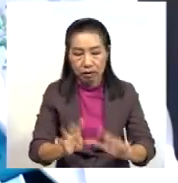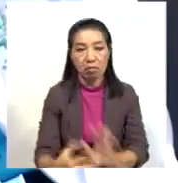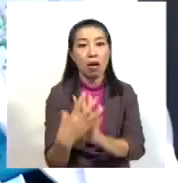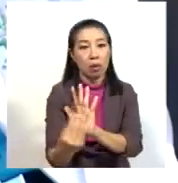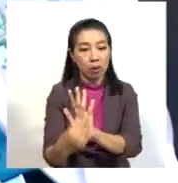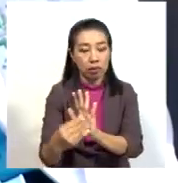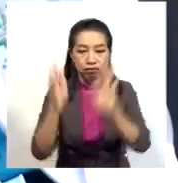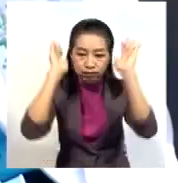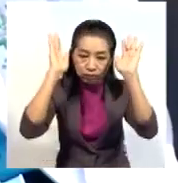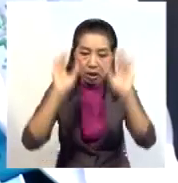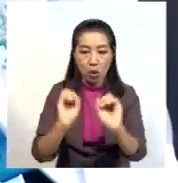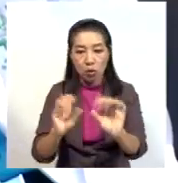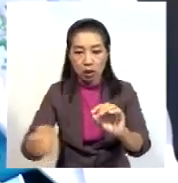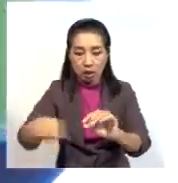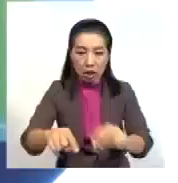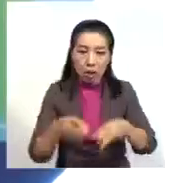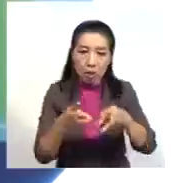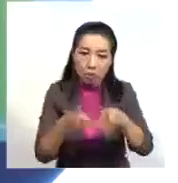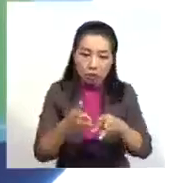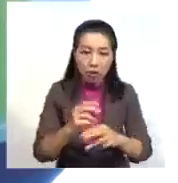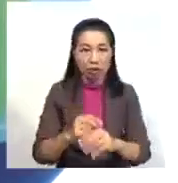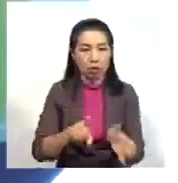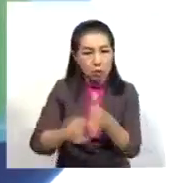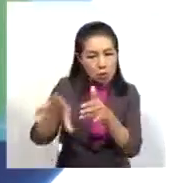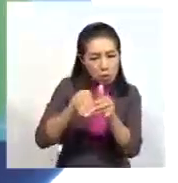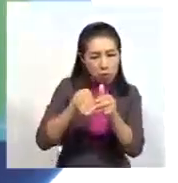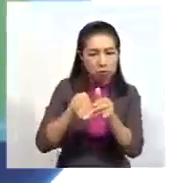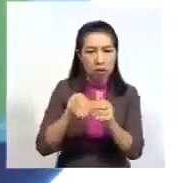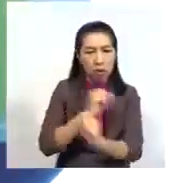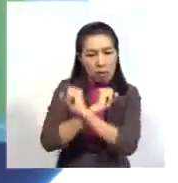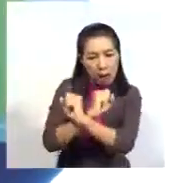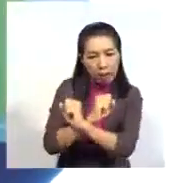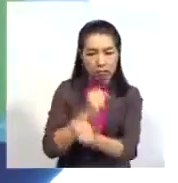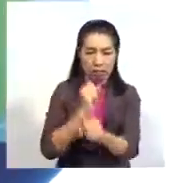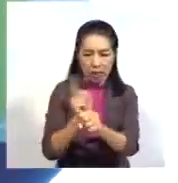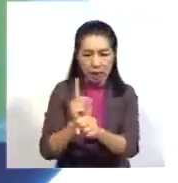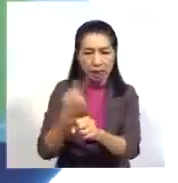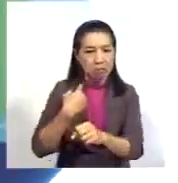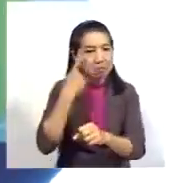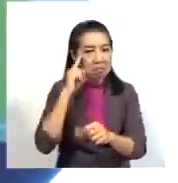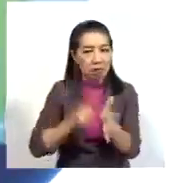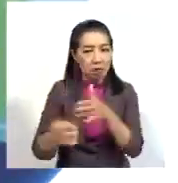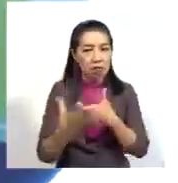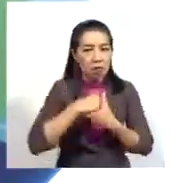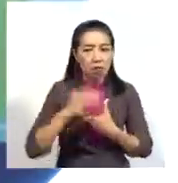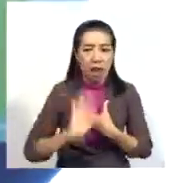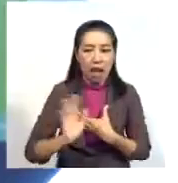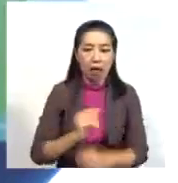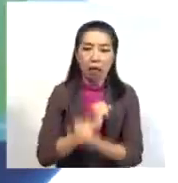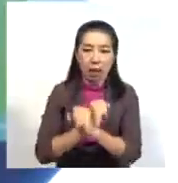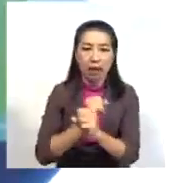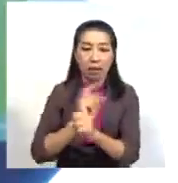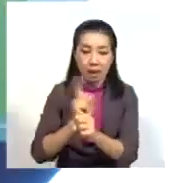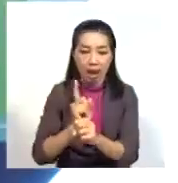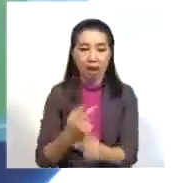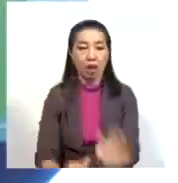มาอบรมให้ความรู้เรื่องการป้องกันการเฝ้าระวังทำยังไงให้ตัวเองนั้นห่างไกลจากไวรัสโควิด-19 พร้อม